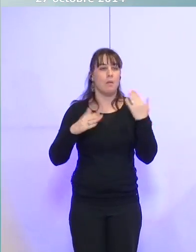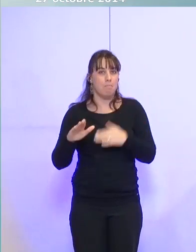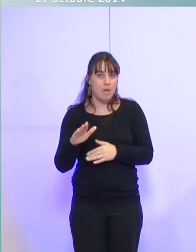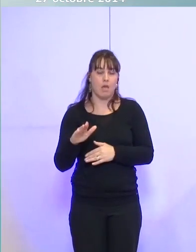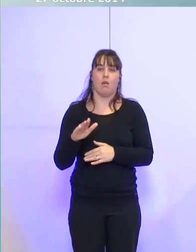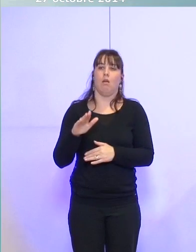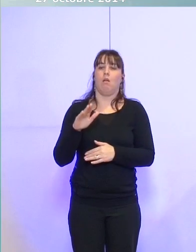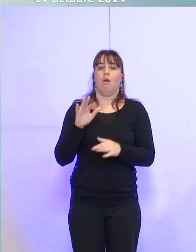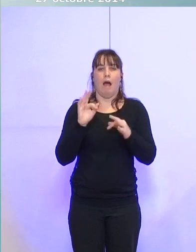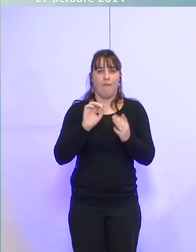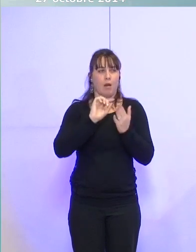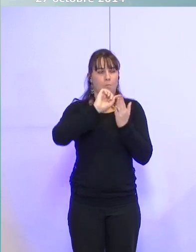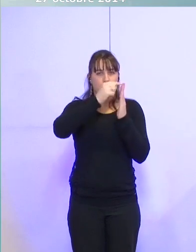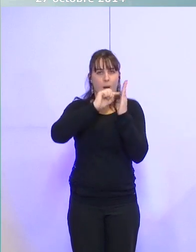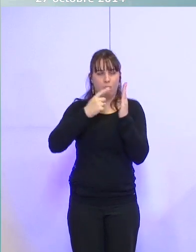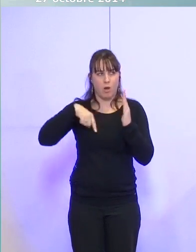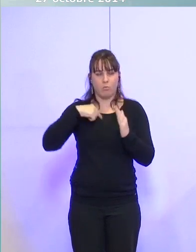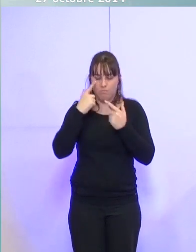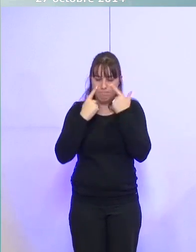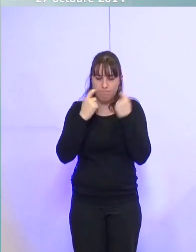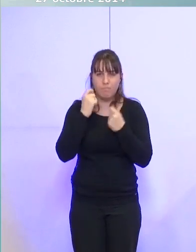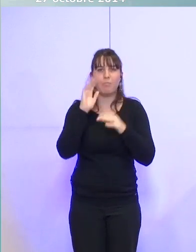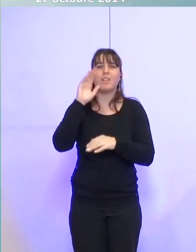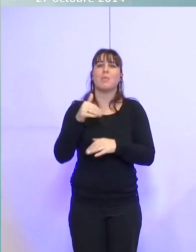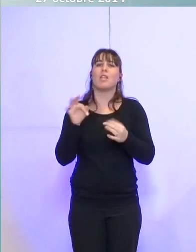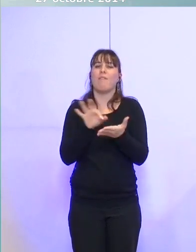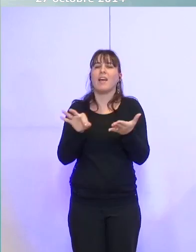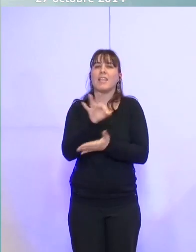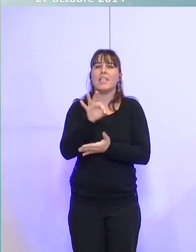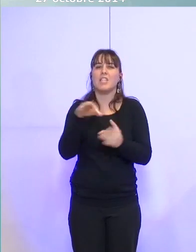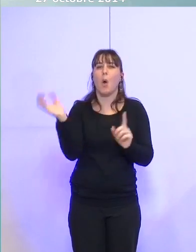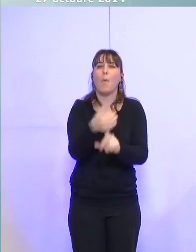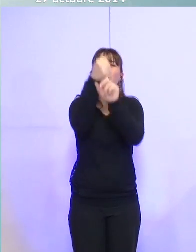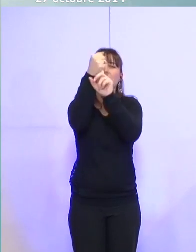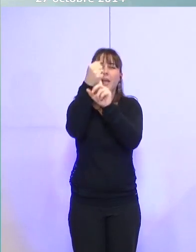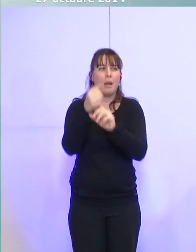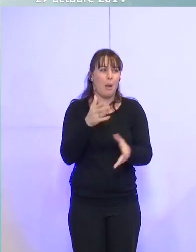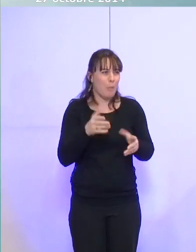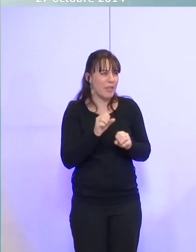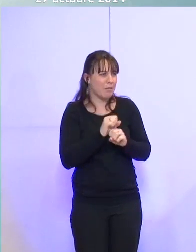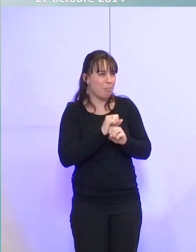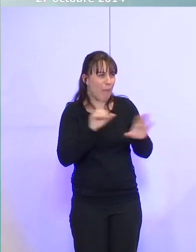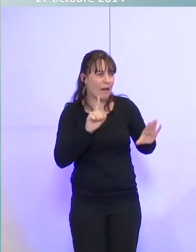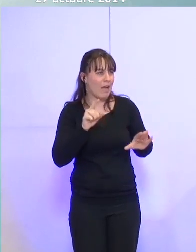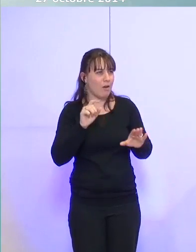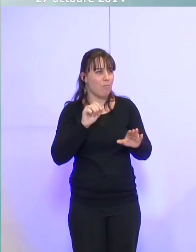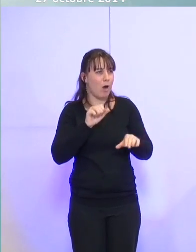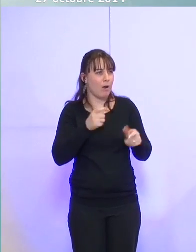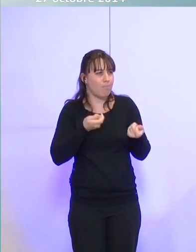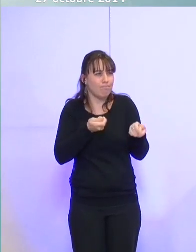d'attention, et c'est ce que je mettais derrière la stratégie d'opportunité, mais sans doute n'ai-je pas suffisamment insisté sur cette